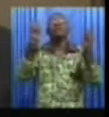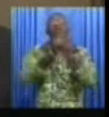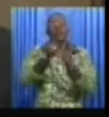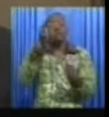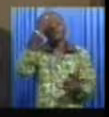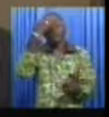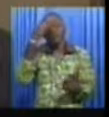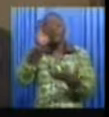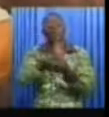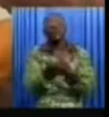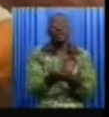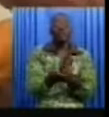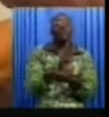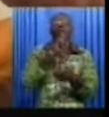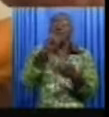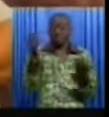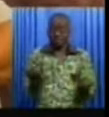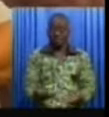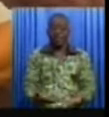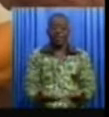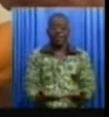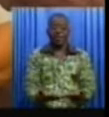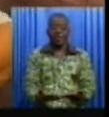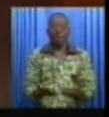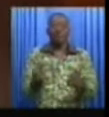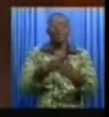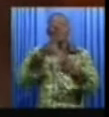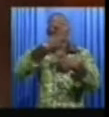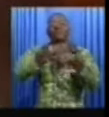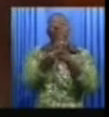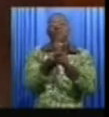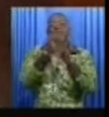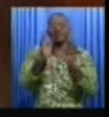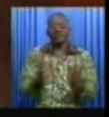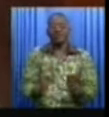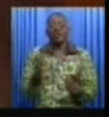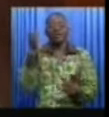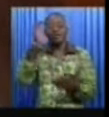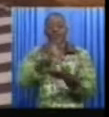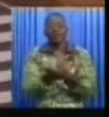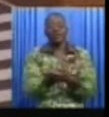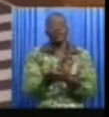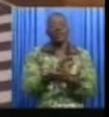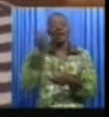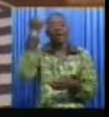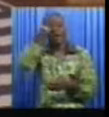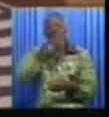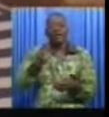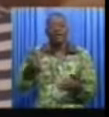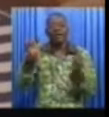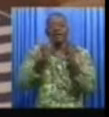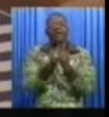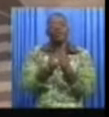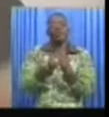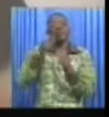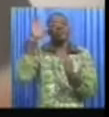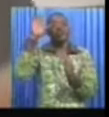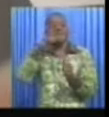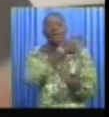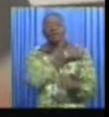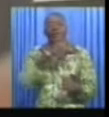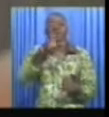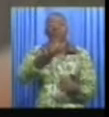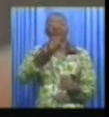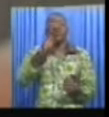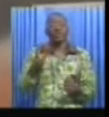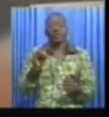africain est en train d'exister. Premier producteur de cinéma en Afrique et dans le monde arabe, avec 20 longs métrages et 60